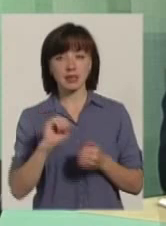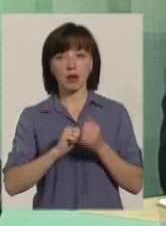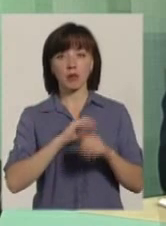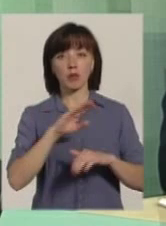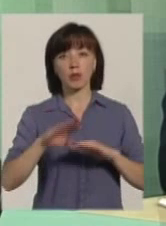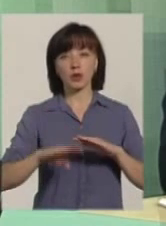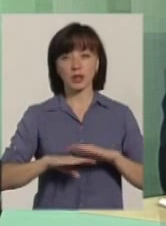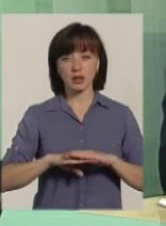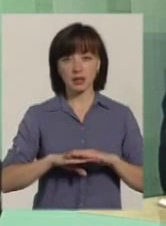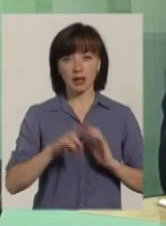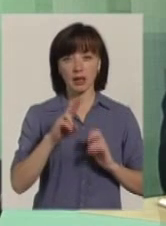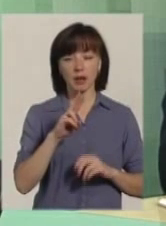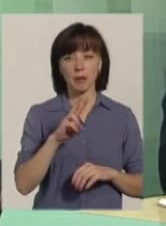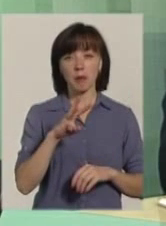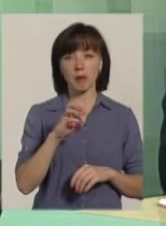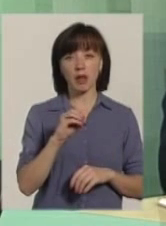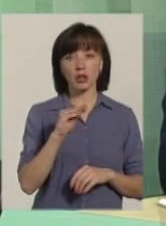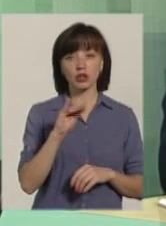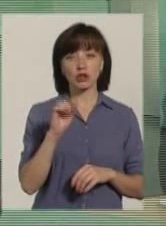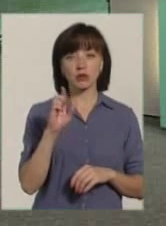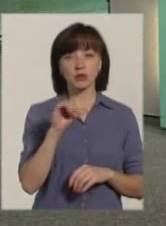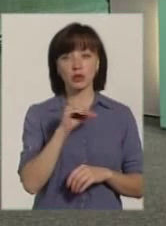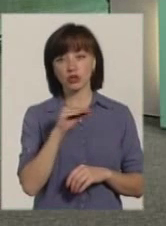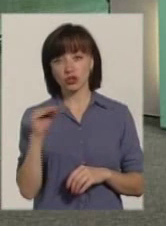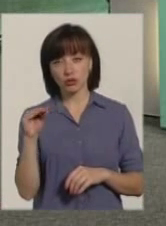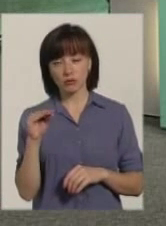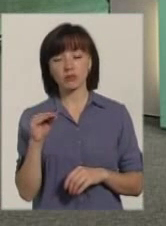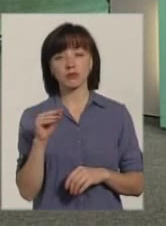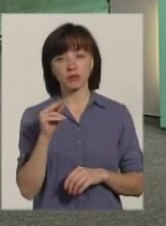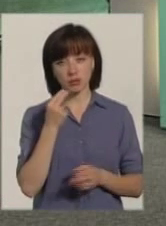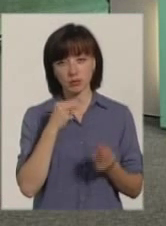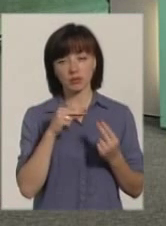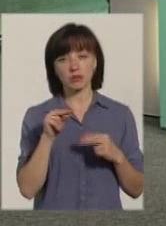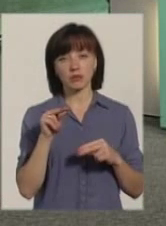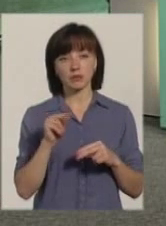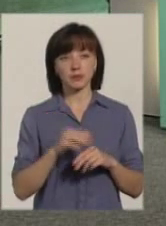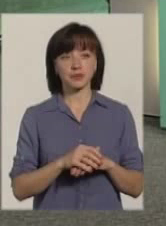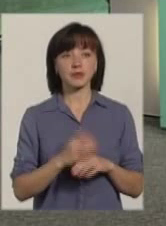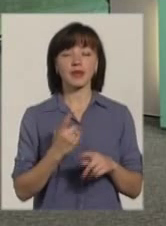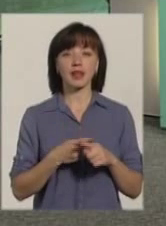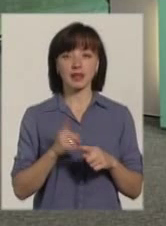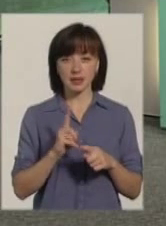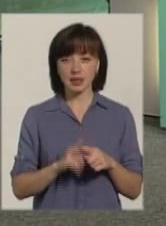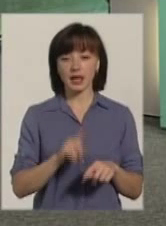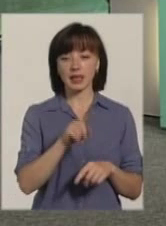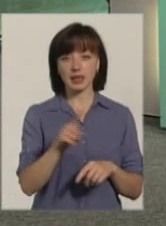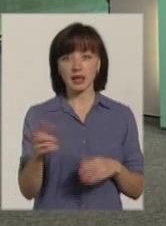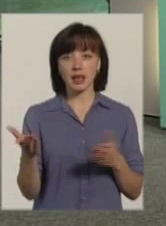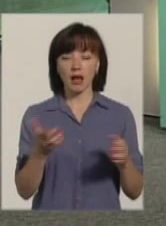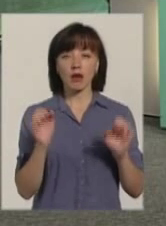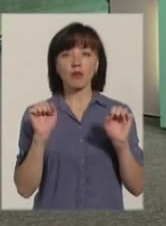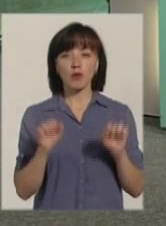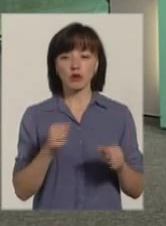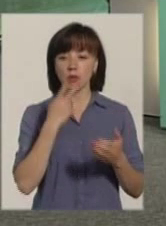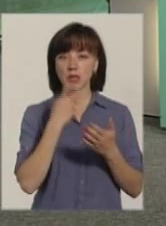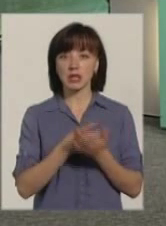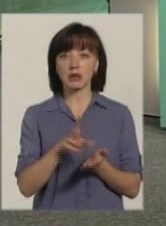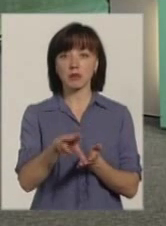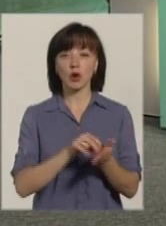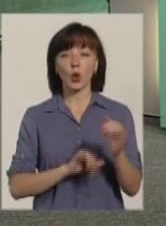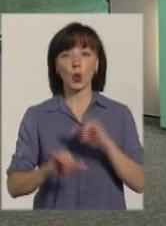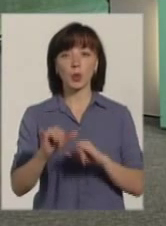Китайгород, це Меджибіж в певній мірі. Тобто це ті, які можуть показати приклад,